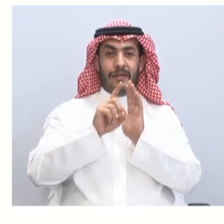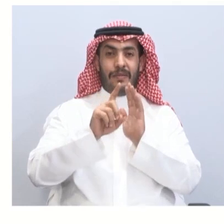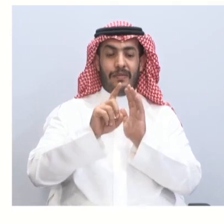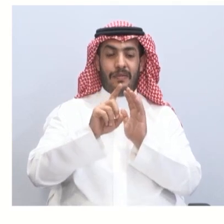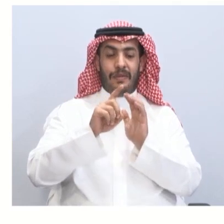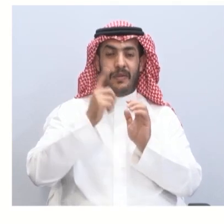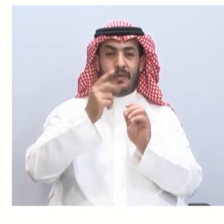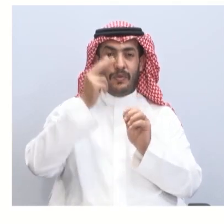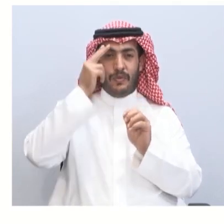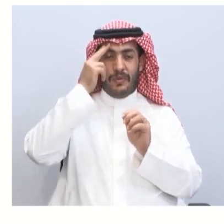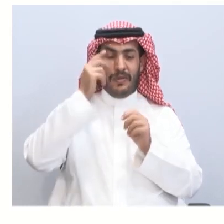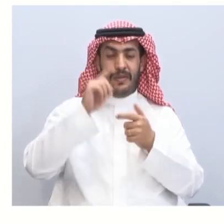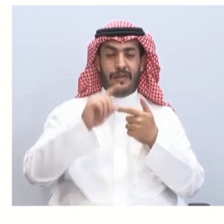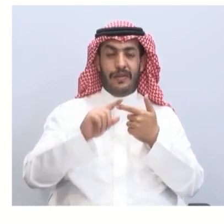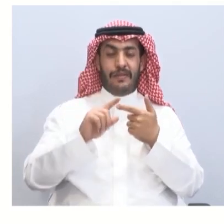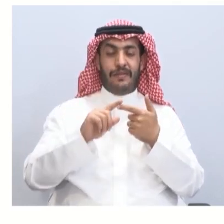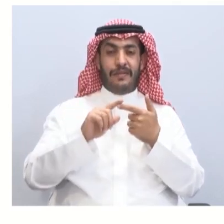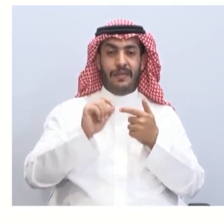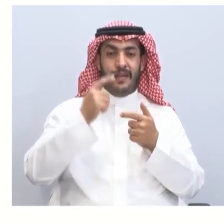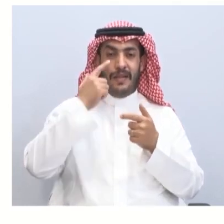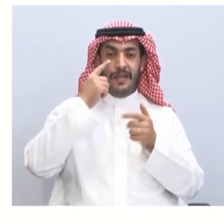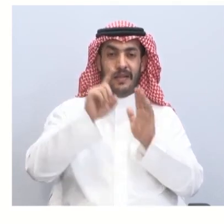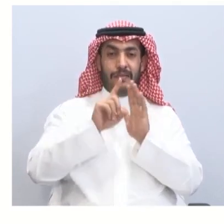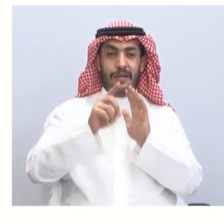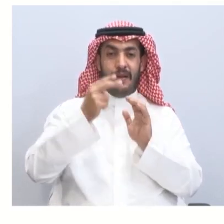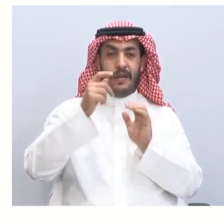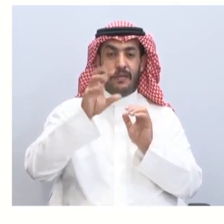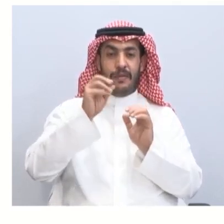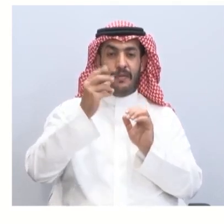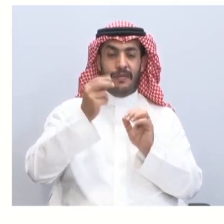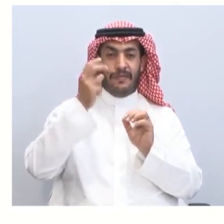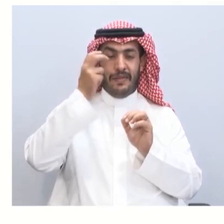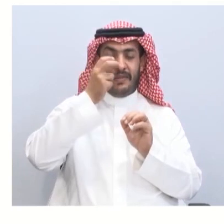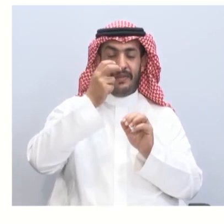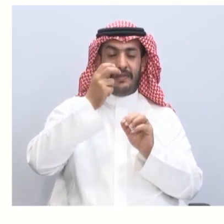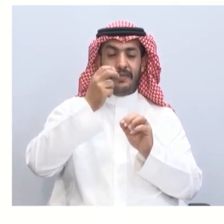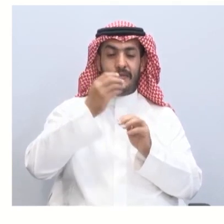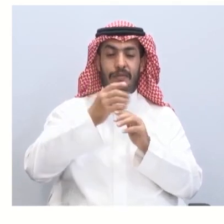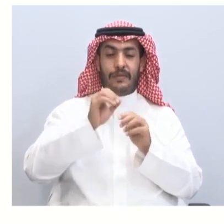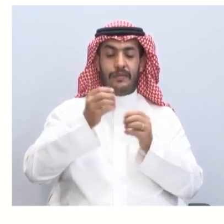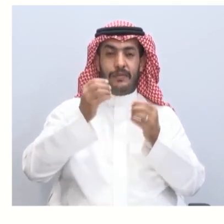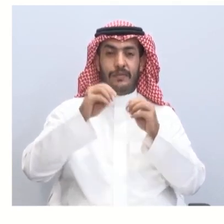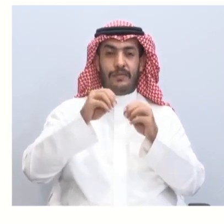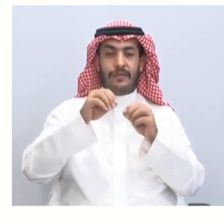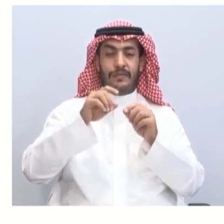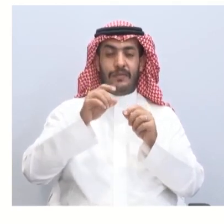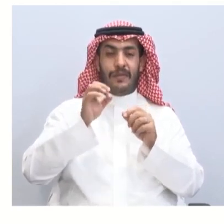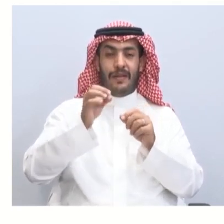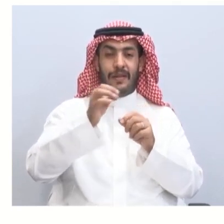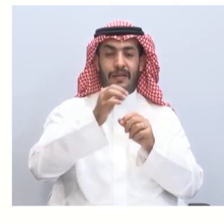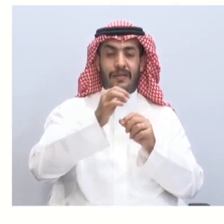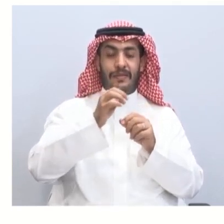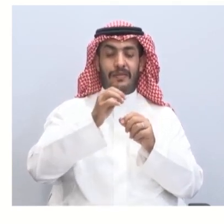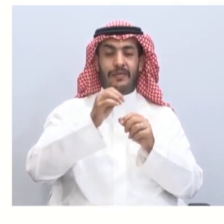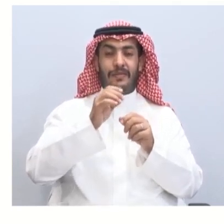او للدوله السعوديه الثاني في عهد الامام عبد الله بن فيصل لم يتجاوز بلدان العارض